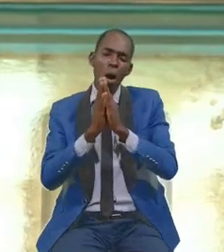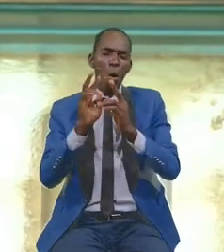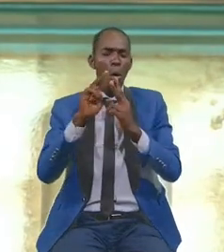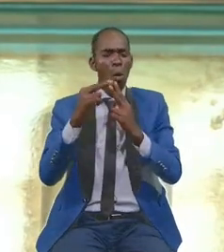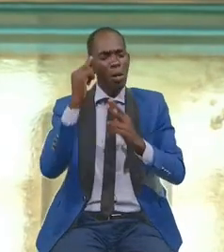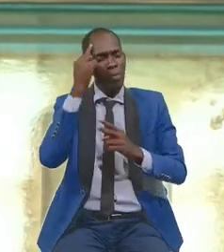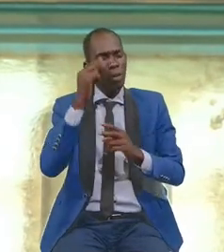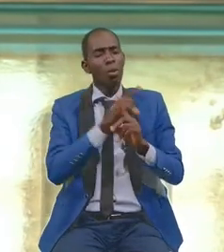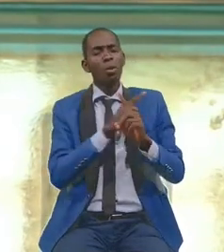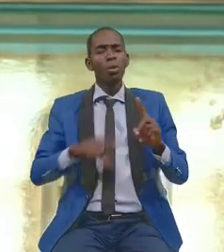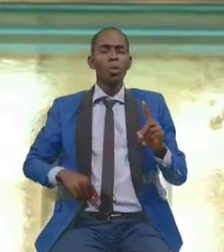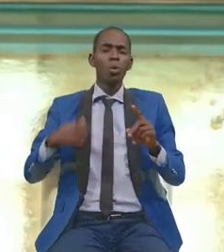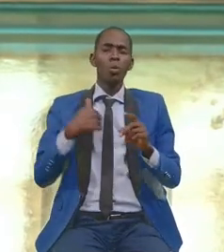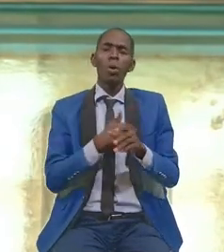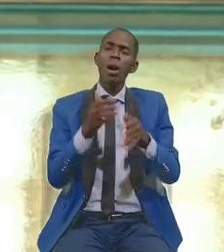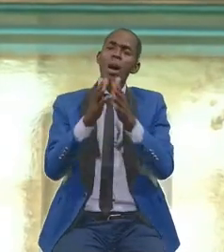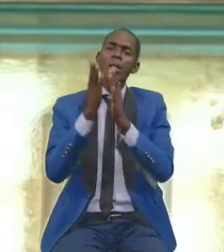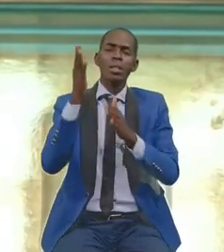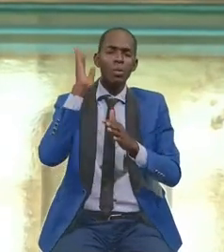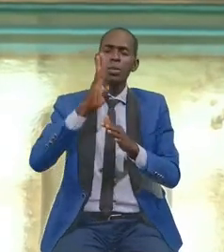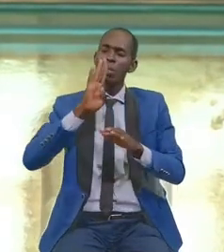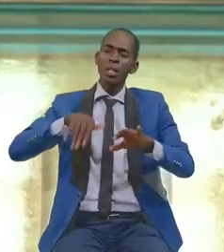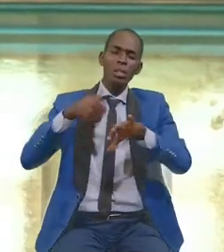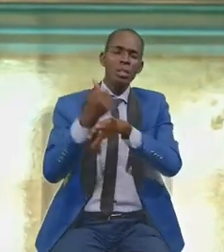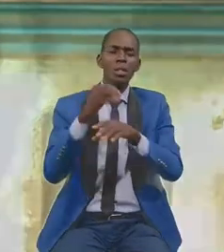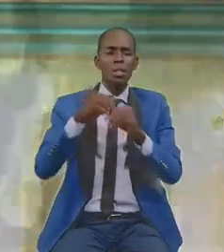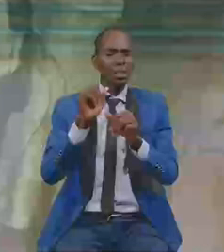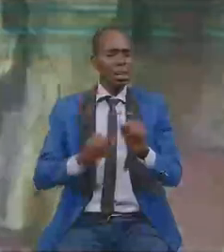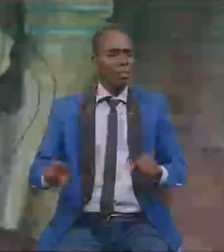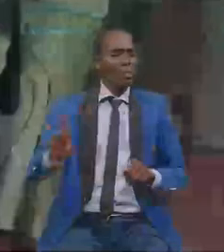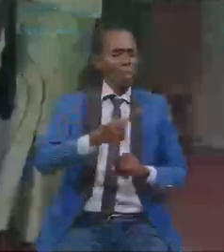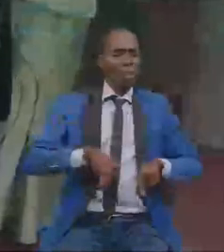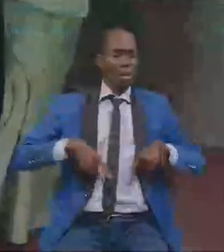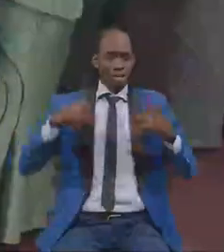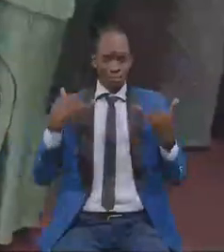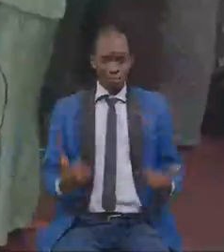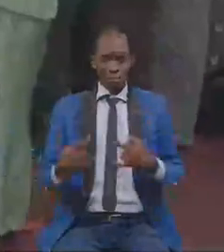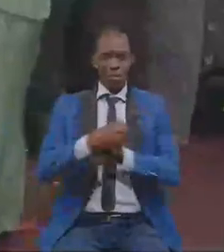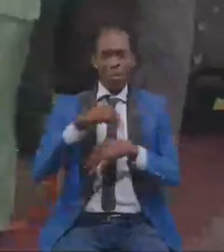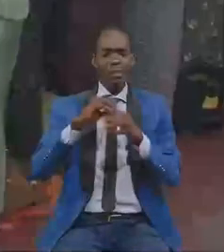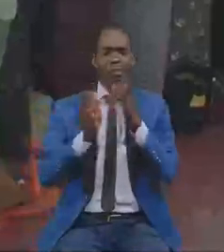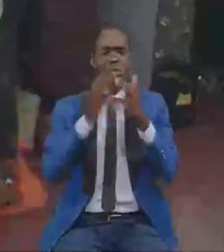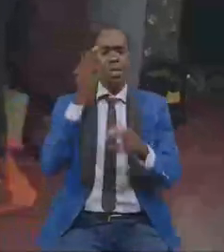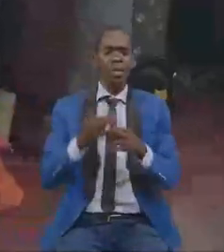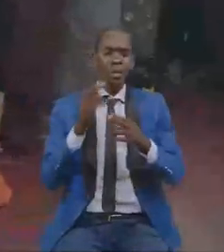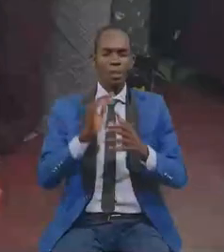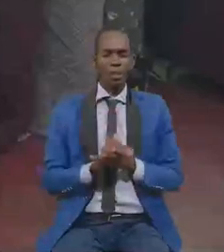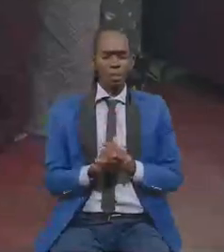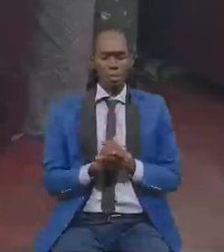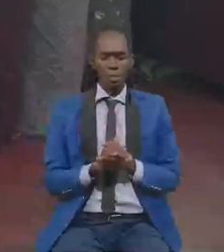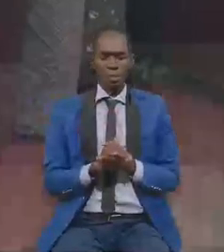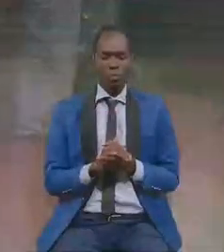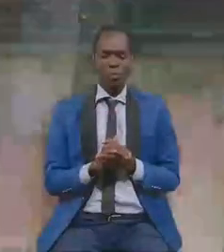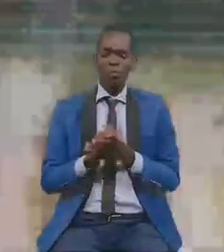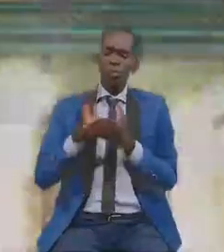Nous demandons, Seigneur, qu'il y ait la confirmation dans chaque vie, ce jour, au nom de Jésus-Christ. Le